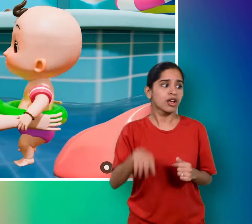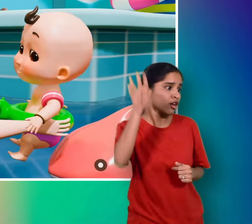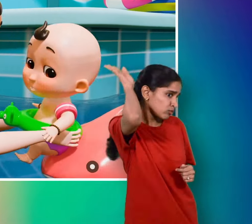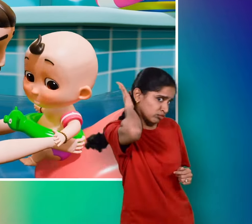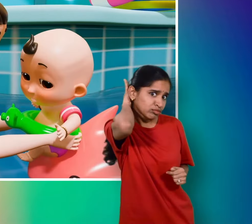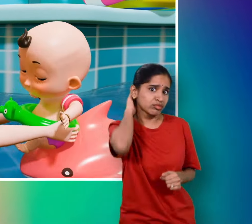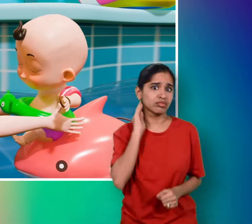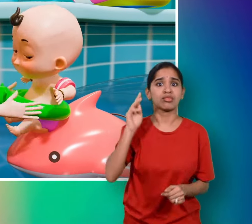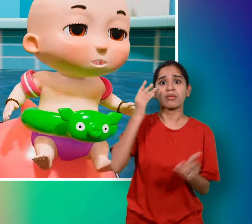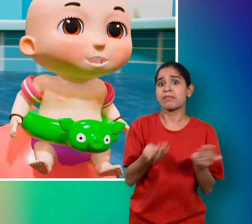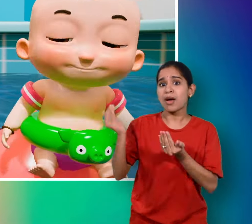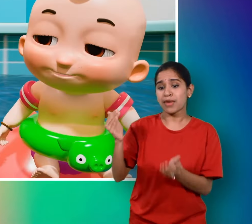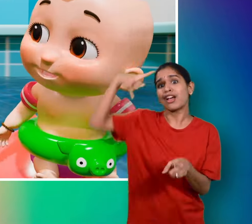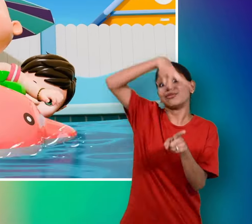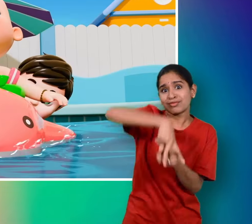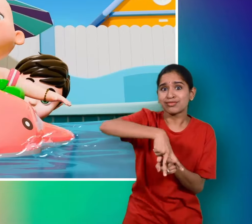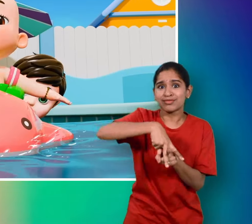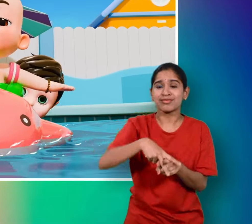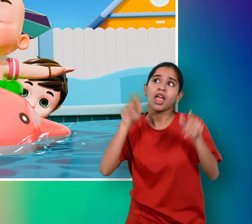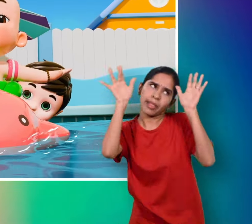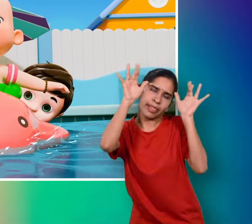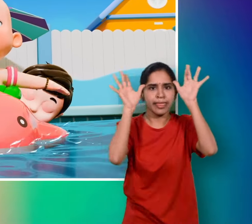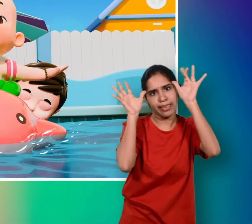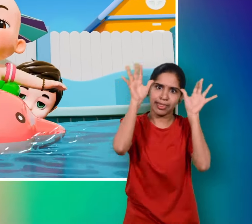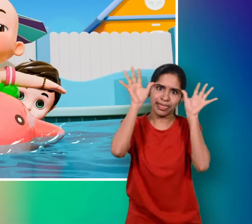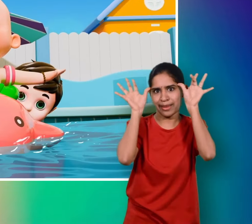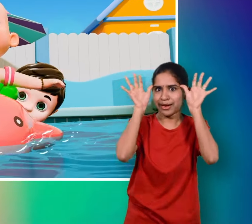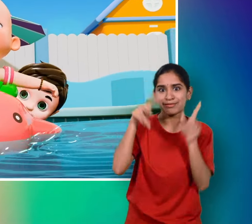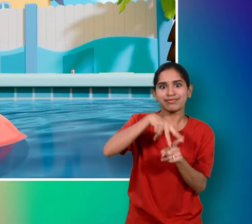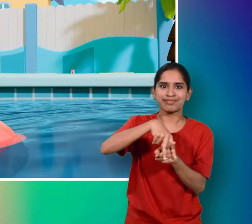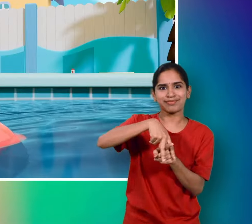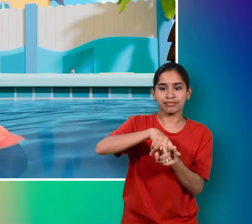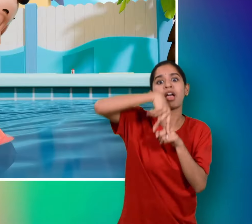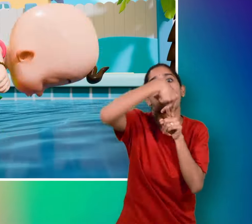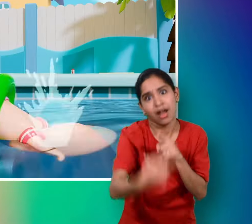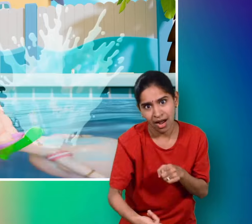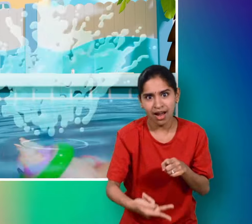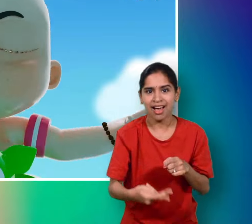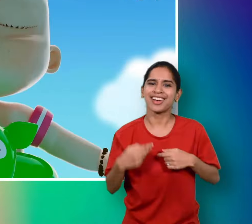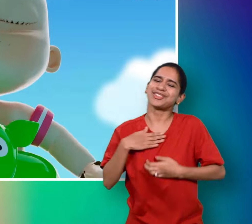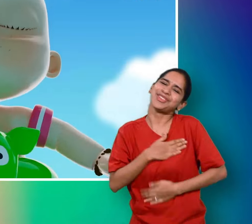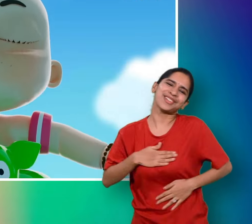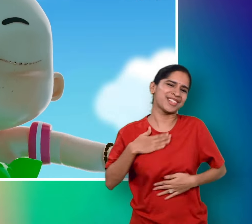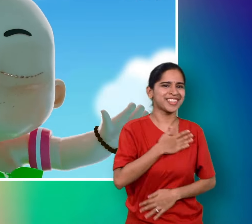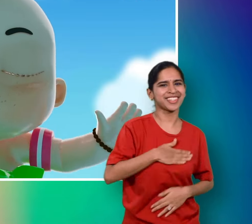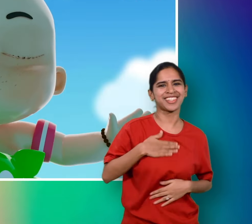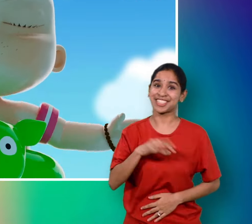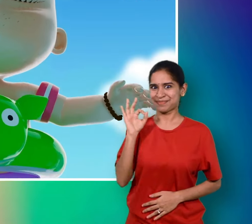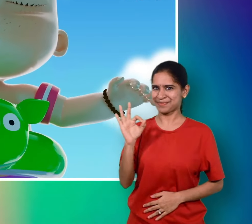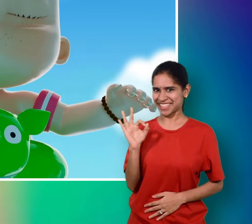बेबी बैठा शाक के ऊपर हमको खूब चढ़ाता है आगे जाके पानी में गिरता बड़ा ही मजा